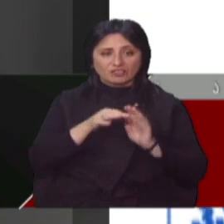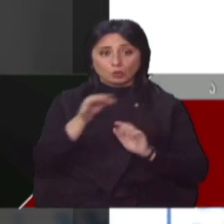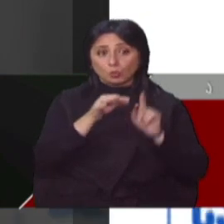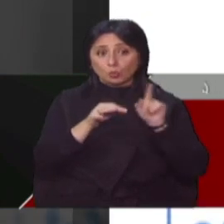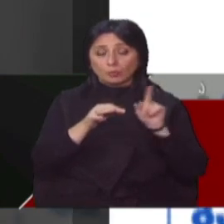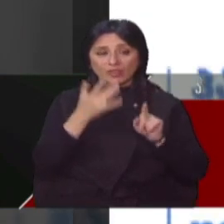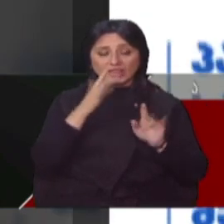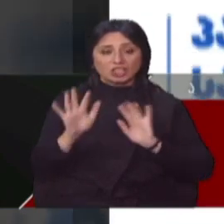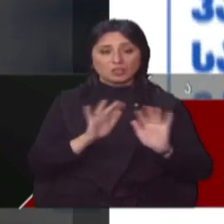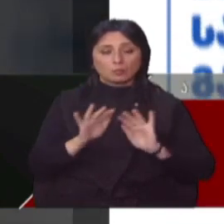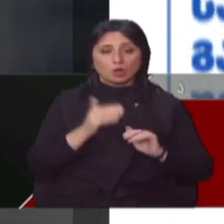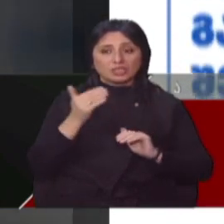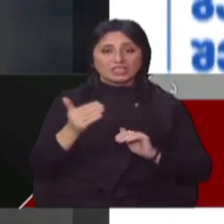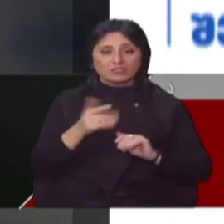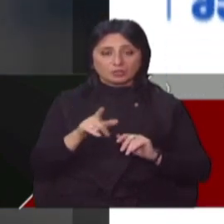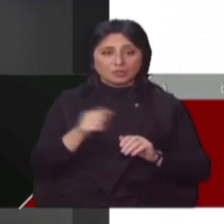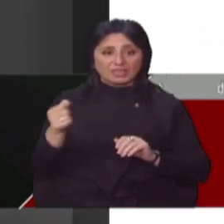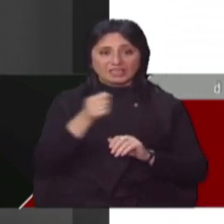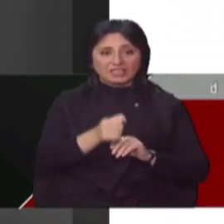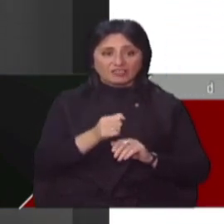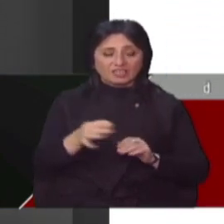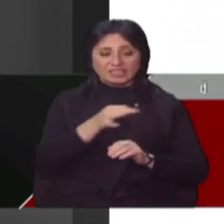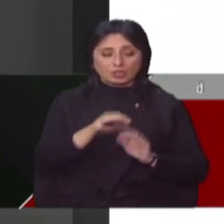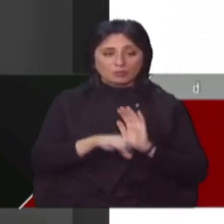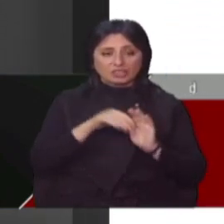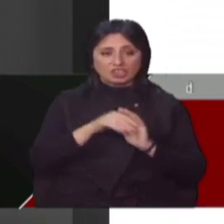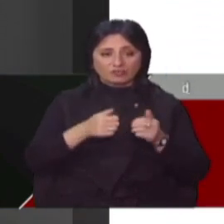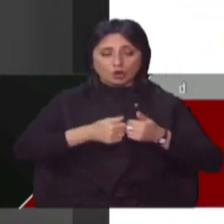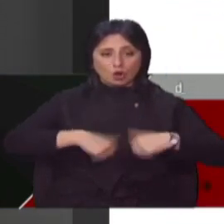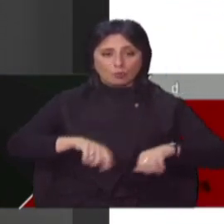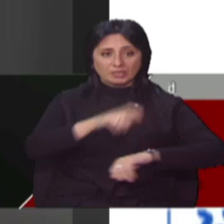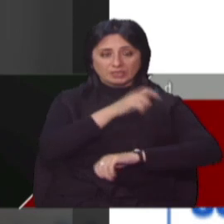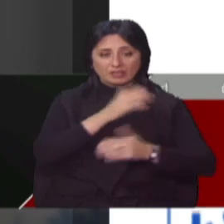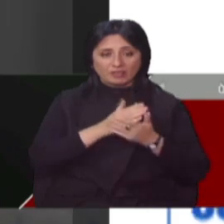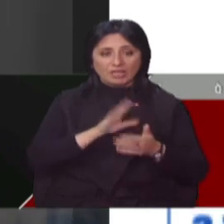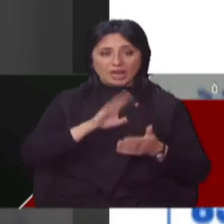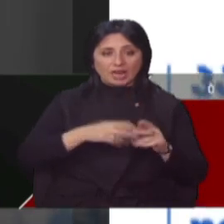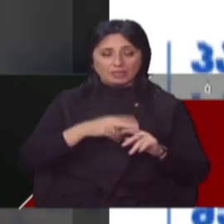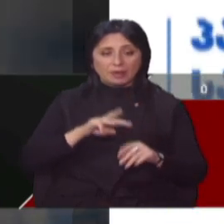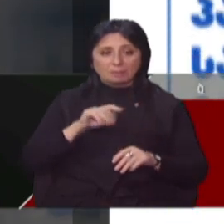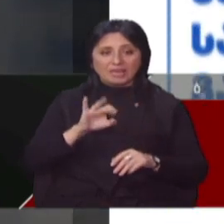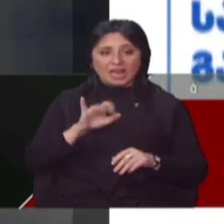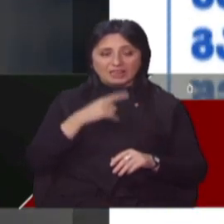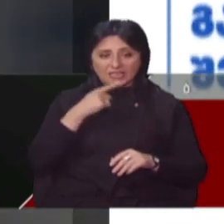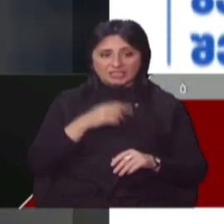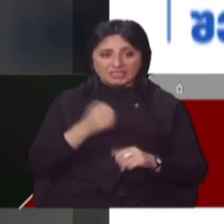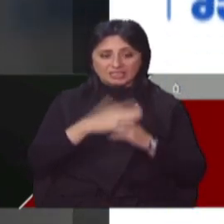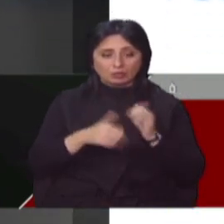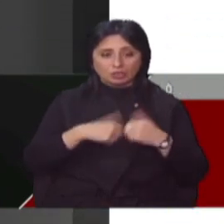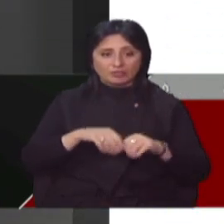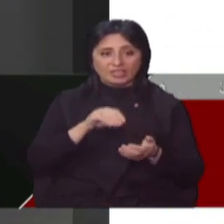უბანზე ნაციონალური მოძრაობის მიერ დანიშნული საუბნო საარჩევნო კომისიის წევრია. გარდა ამისა, მიქანაძის განცხადებით